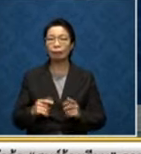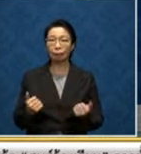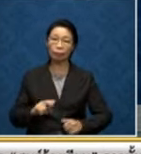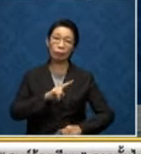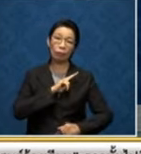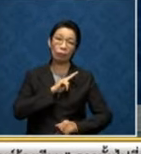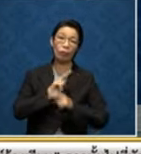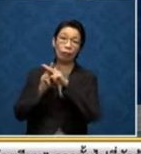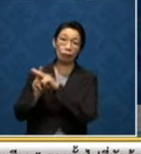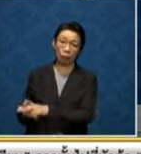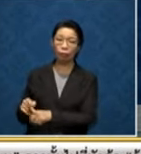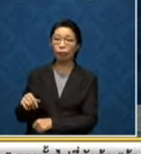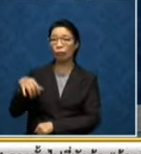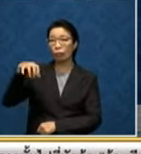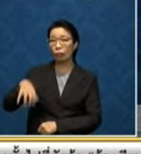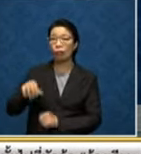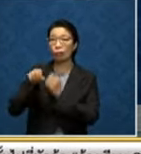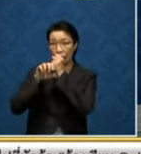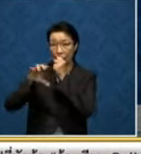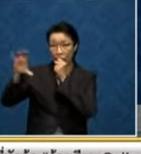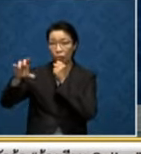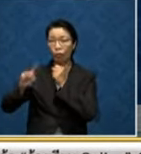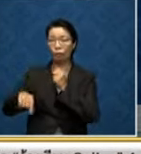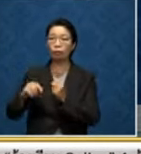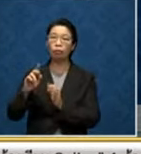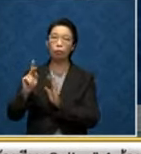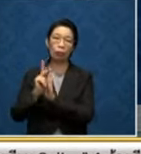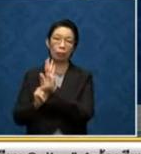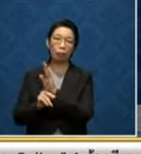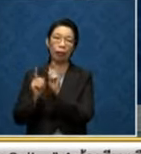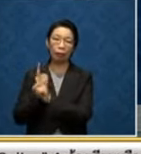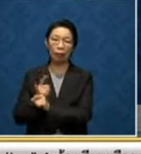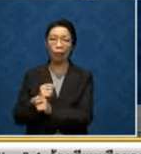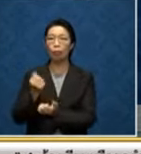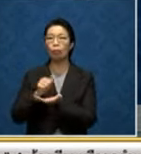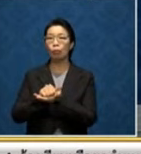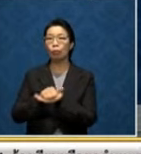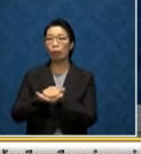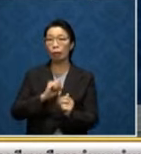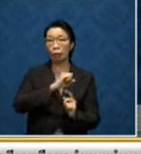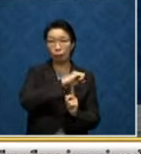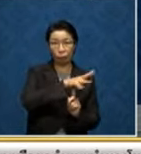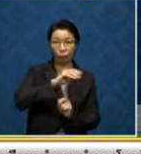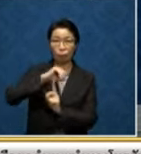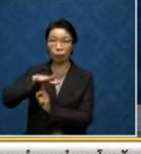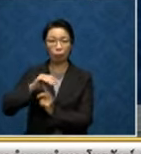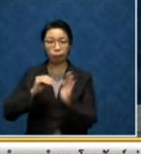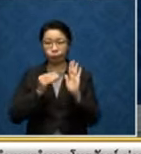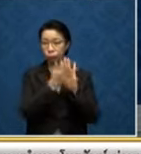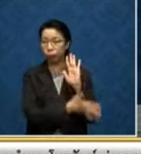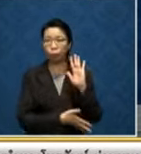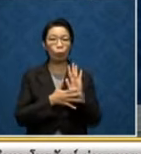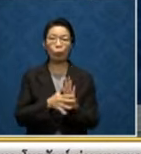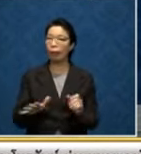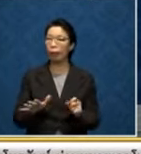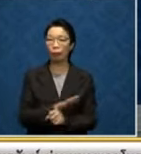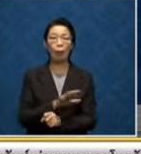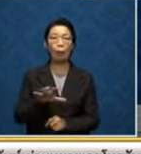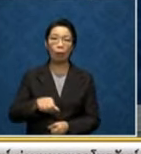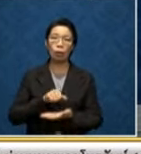ใช้อำนาจหน้าที่ตามกฎหมายในการจัดให้มีโทรคมนาคมอย่างทั่วถึงเพื่อลดความเหลื่อมล้ำและสะดวกต่อการเข้าถึงบริการ